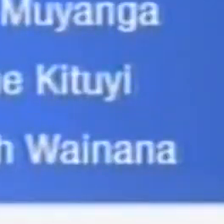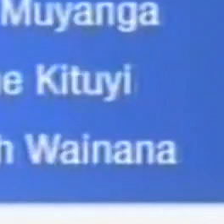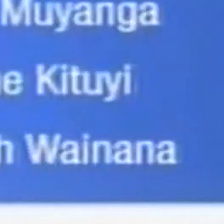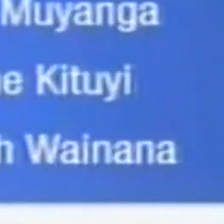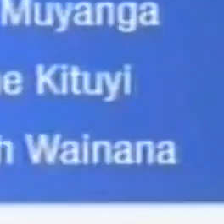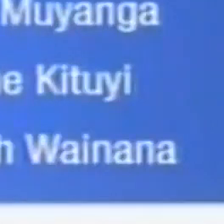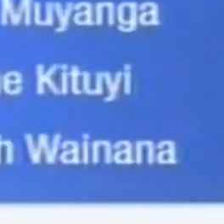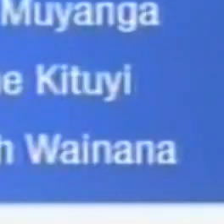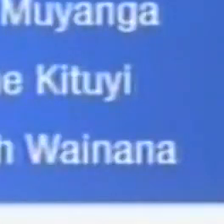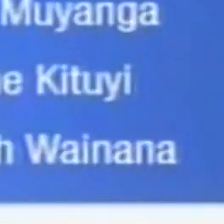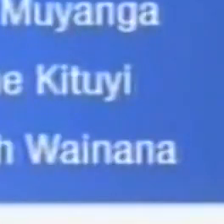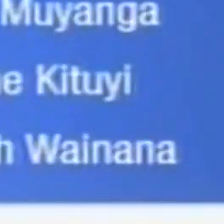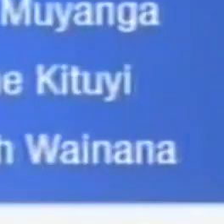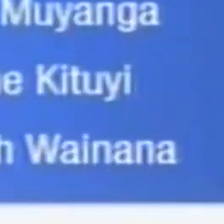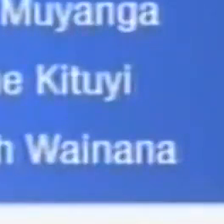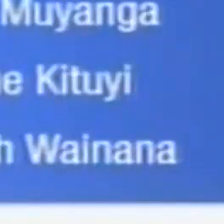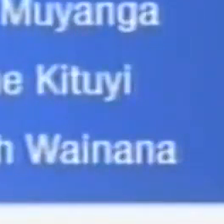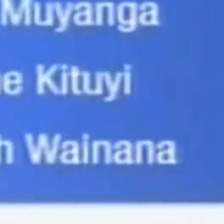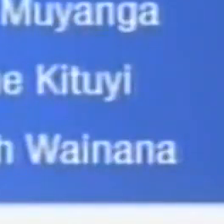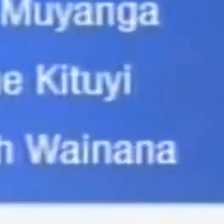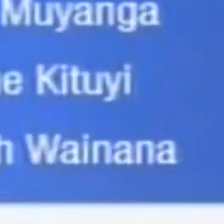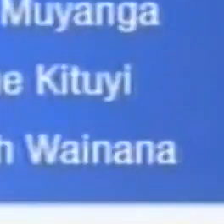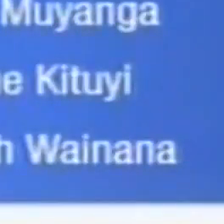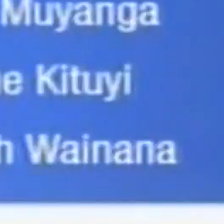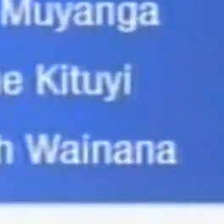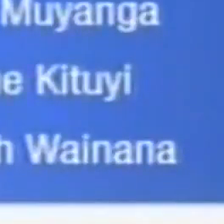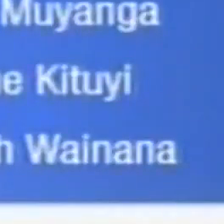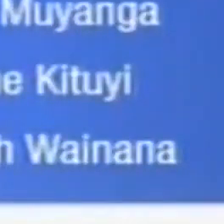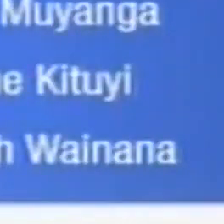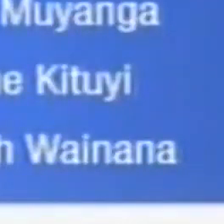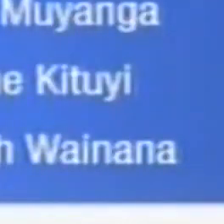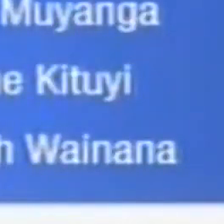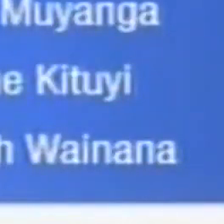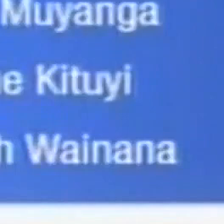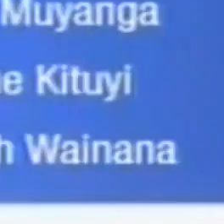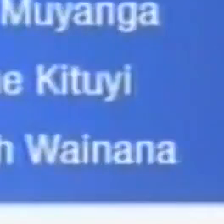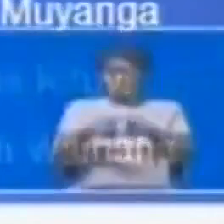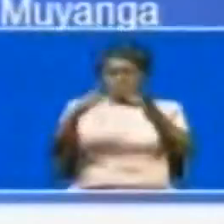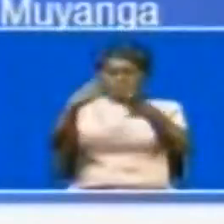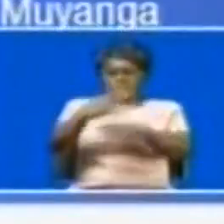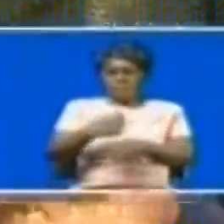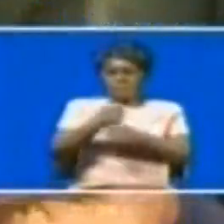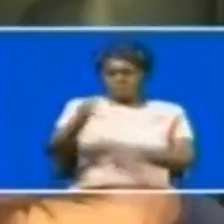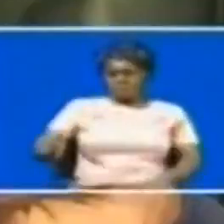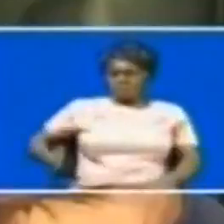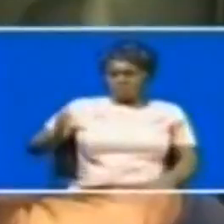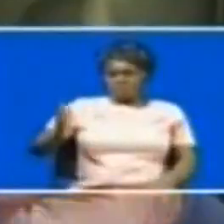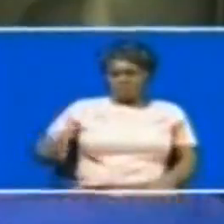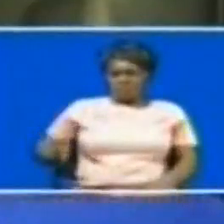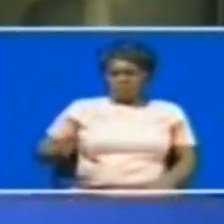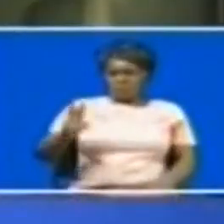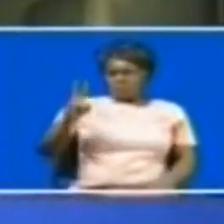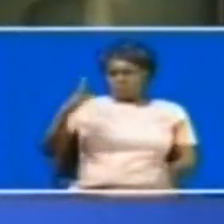Wainaina. Njama inayodaiwa kuhusisha maafisa wakuu kwenye tume ya ardhi na shirika la reli. The